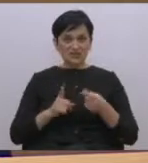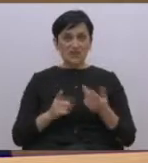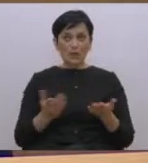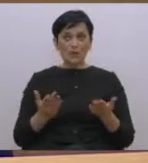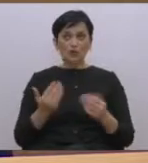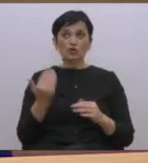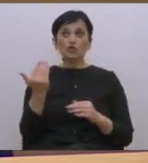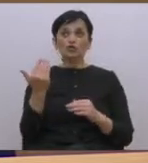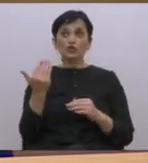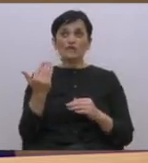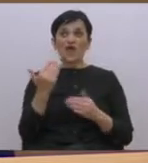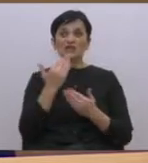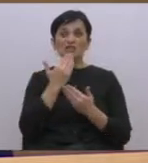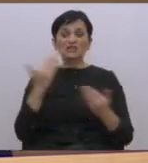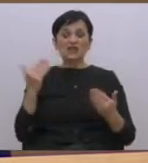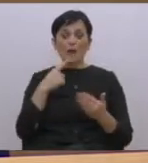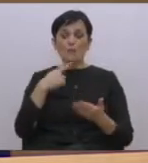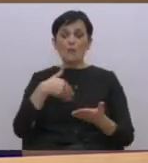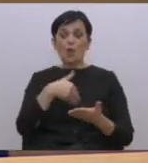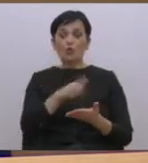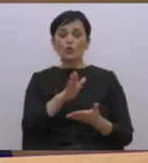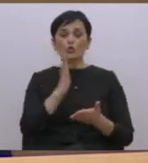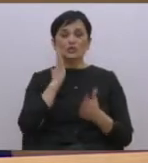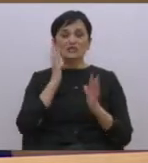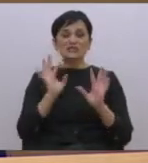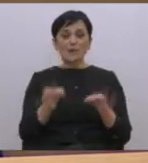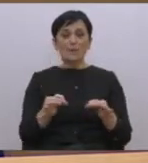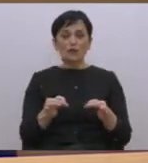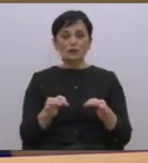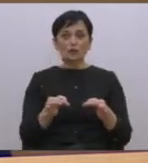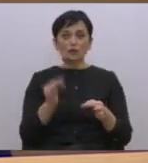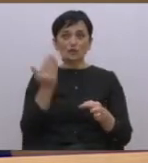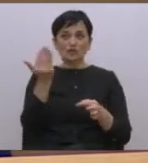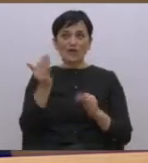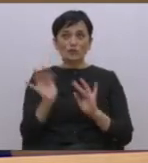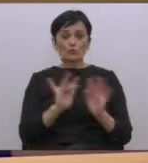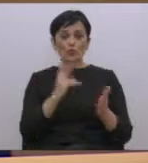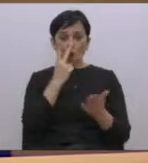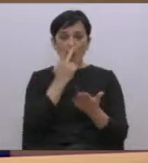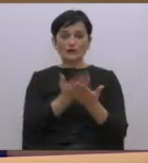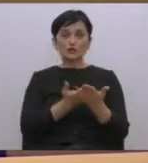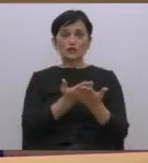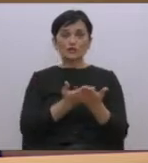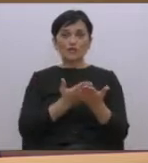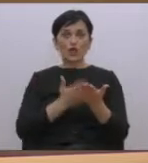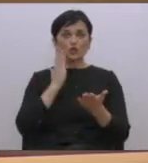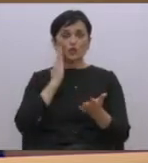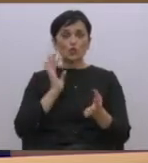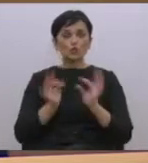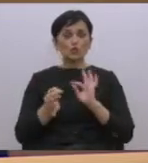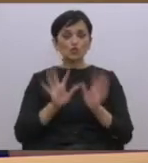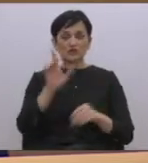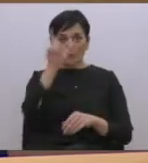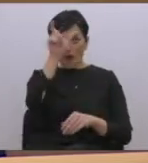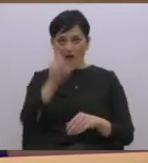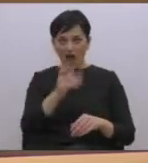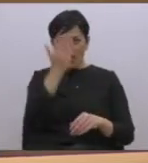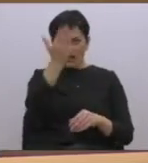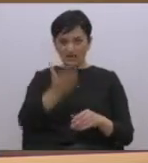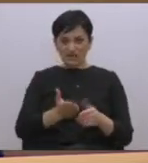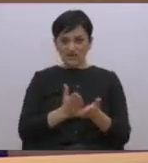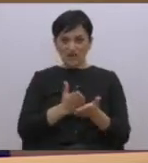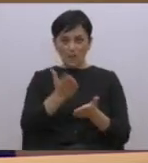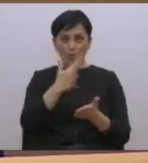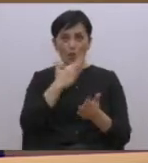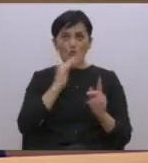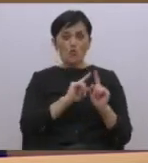tu e sabolot, cu tuari, samartlianu baze. Tu e am proces, ia ce netro, usamartul Adamian Ibzandevit. Umbrau